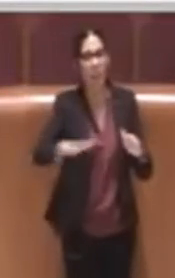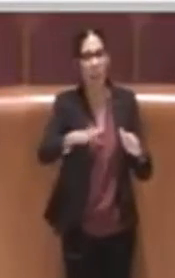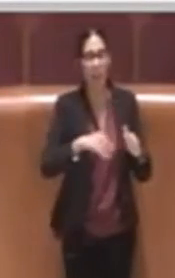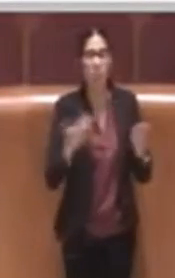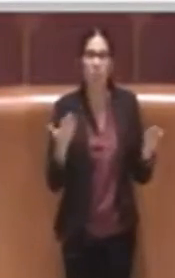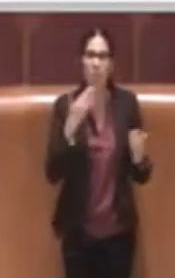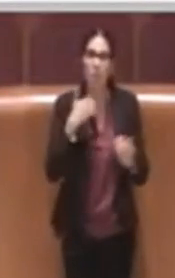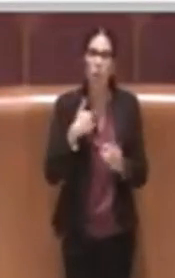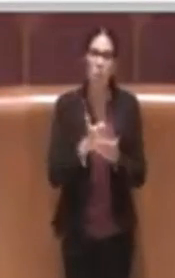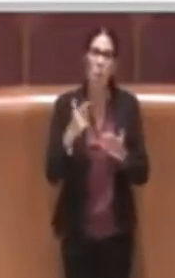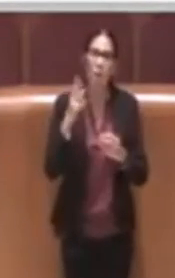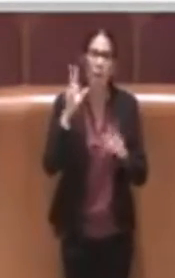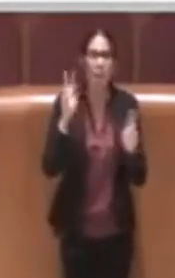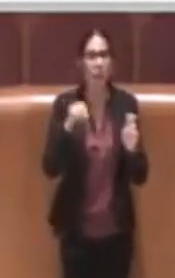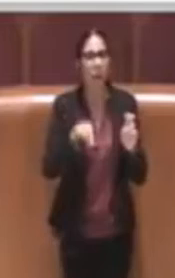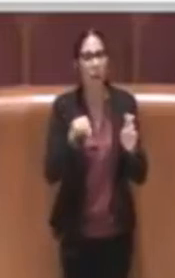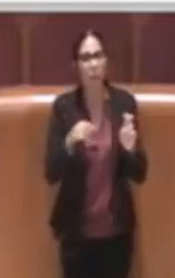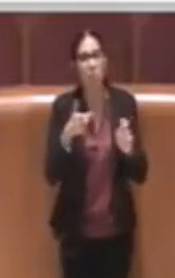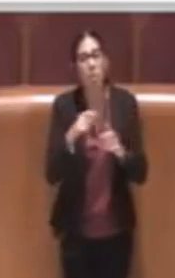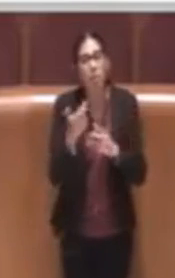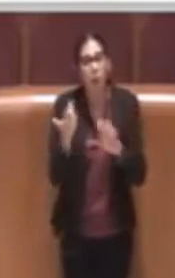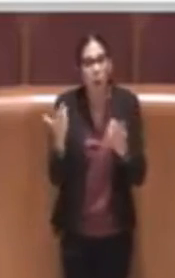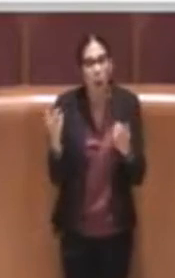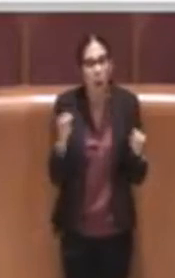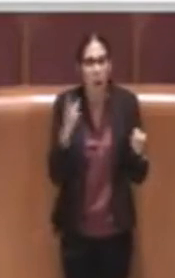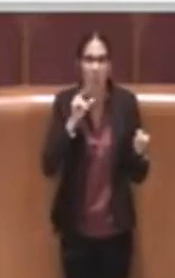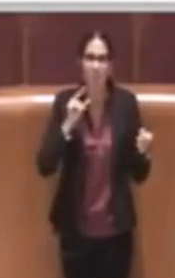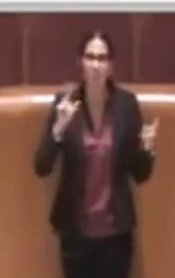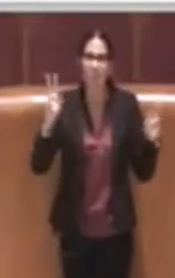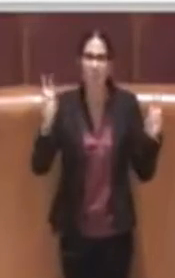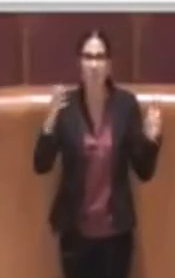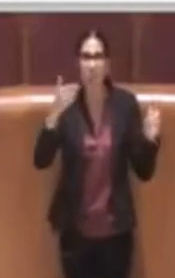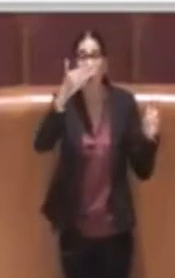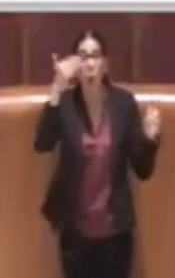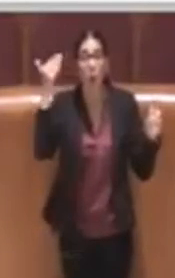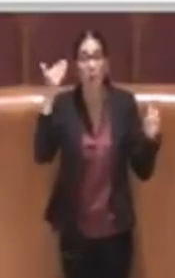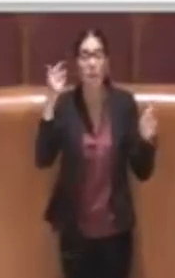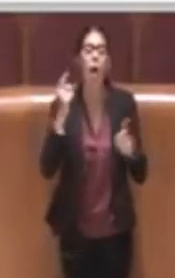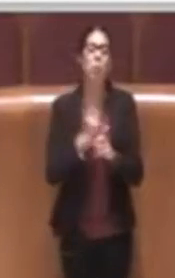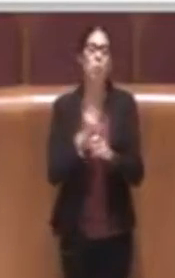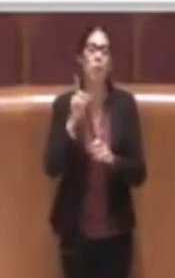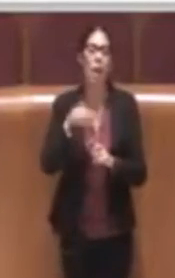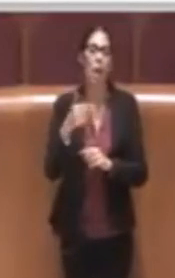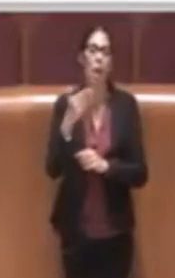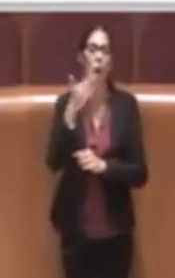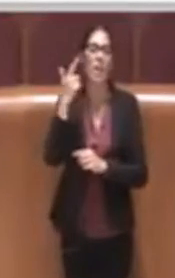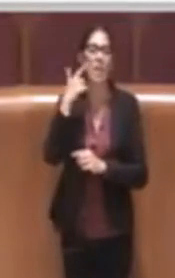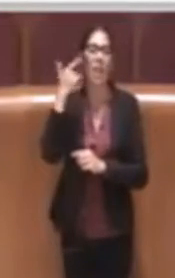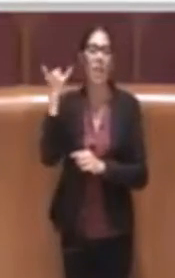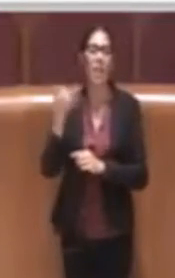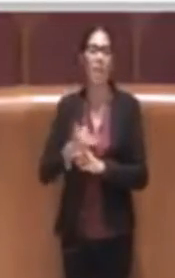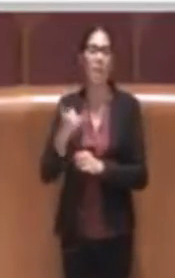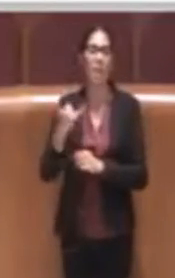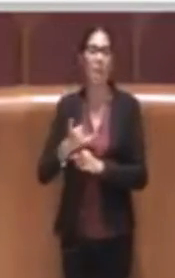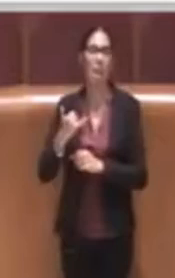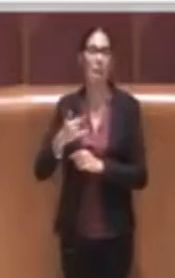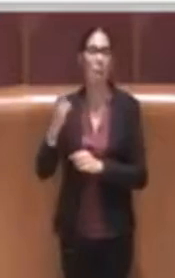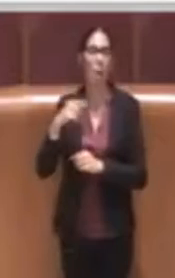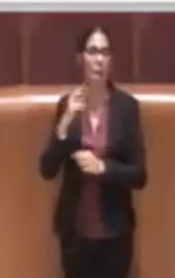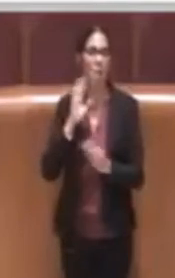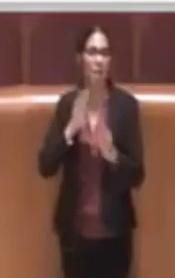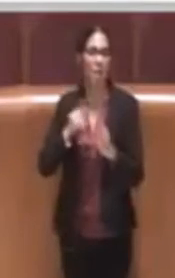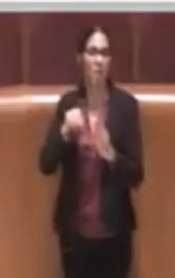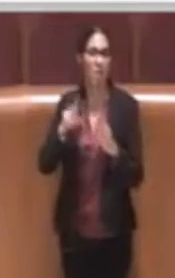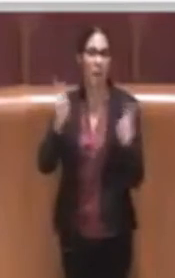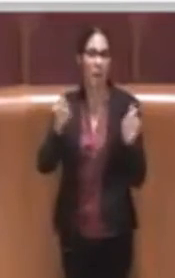anche perché quando parliamo di onestà bisogna anche avere l'onestà intellettuale per affrontare questi temi. Ciò